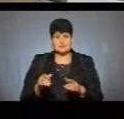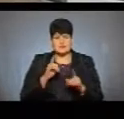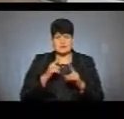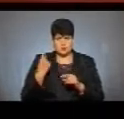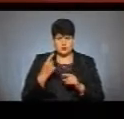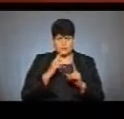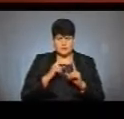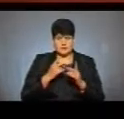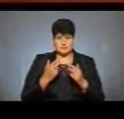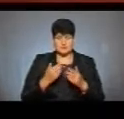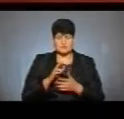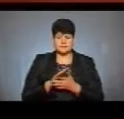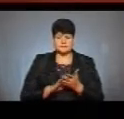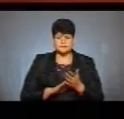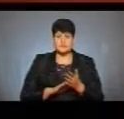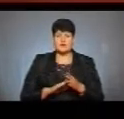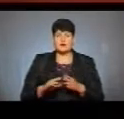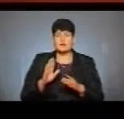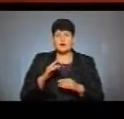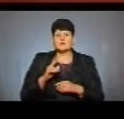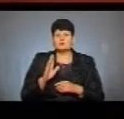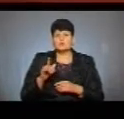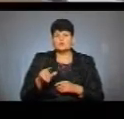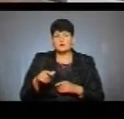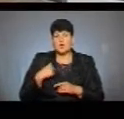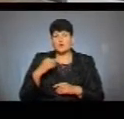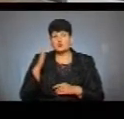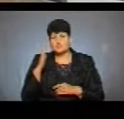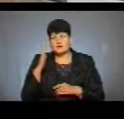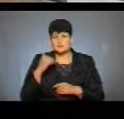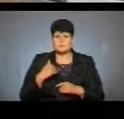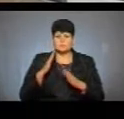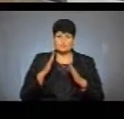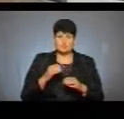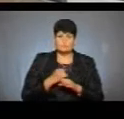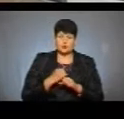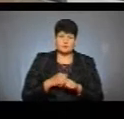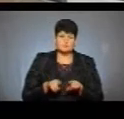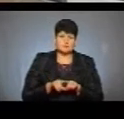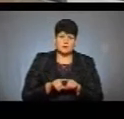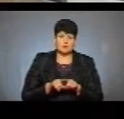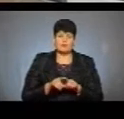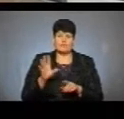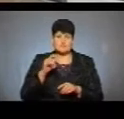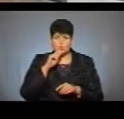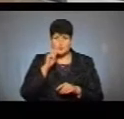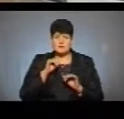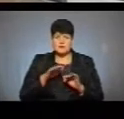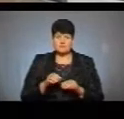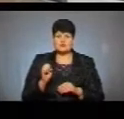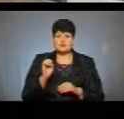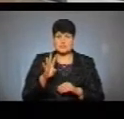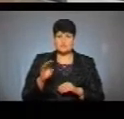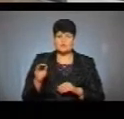Так, обласної ради звернулися. Як будуть голосувати. І ми будемо робити аналогічно вже таку всеукраїнську акцію